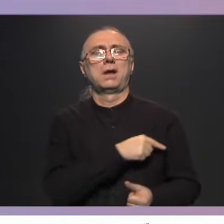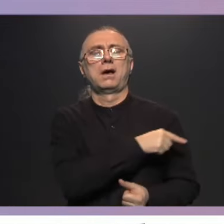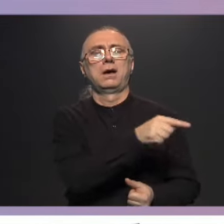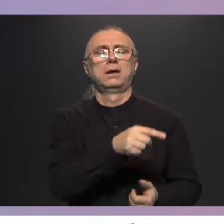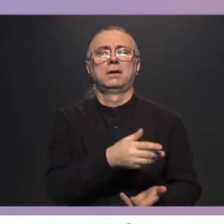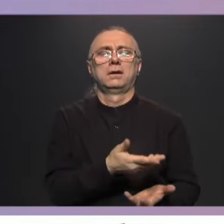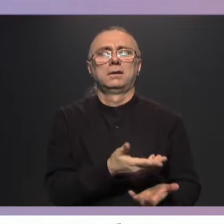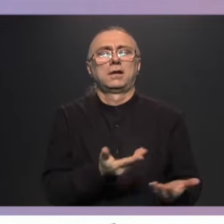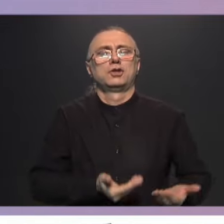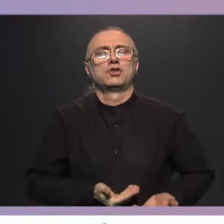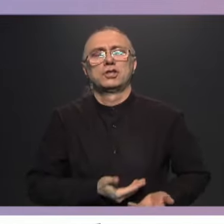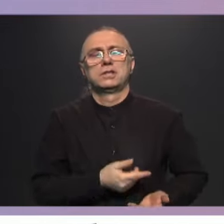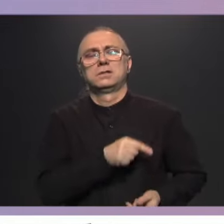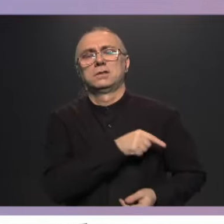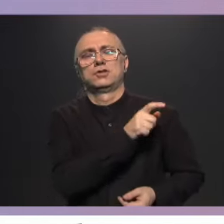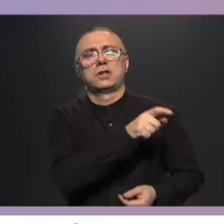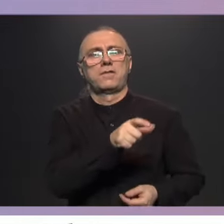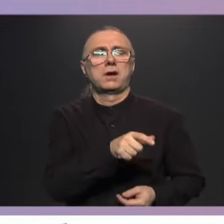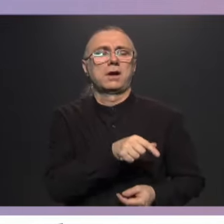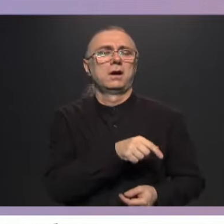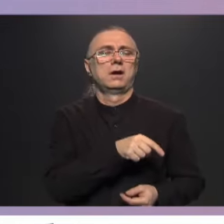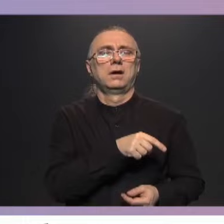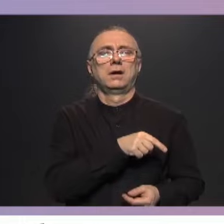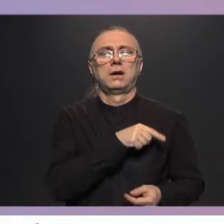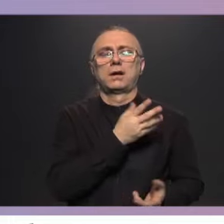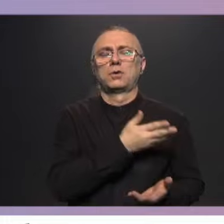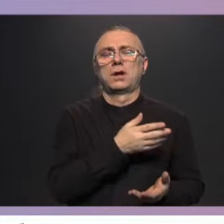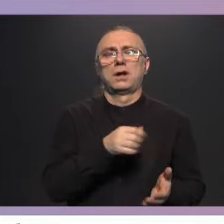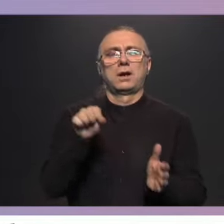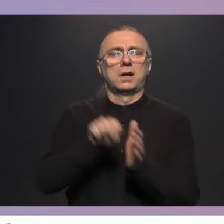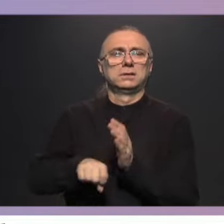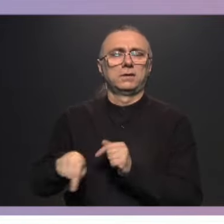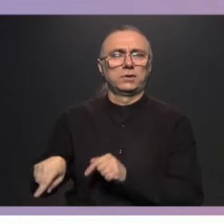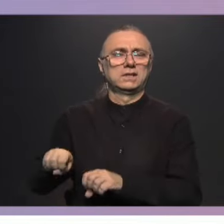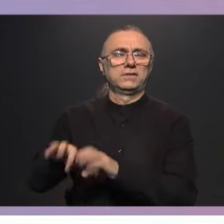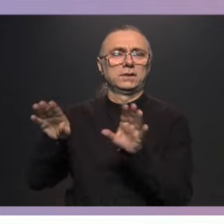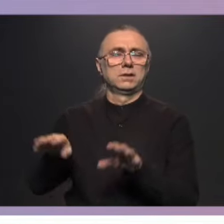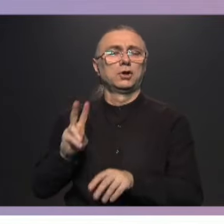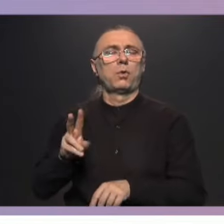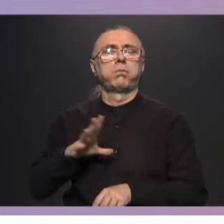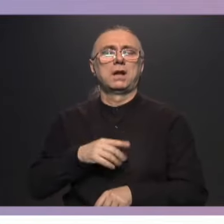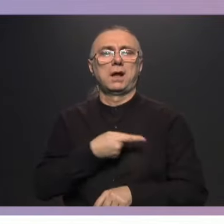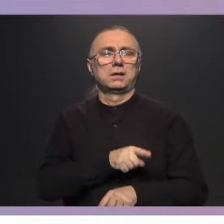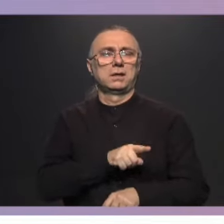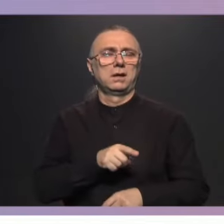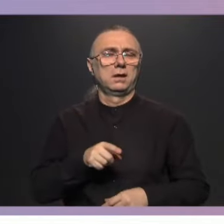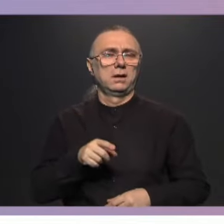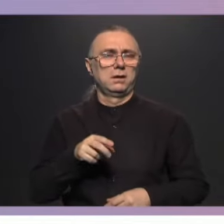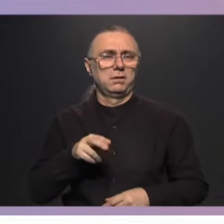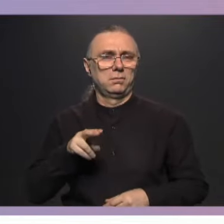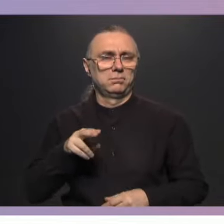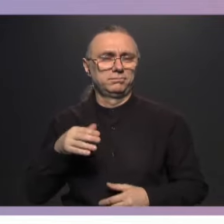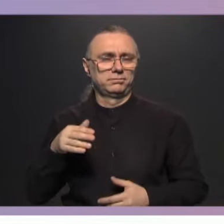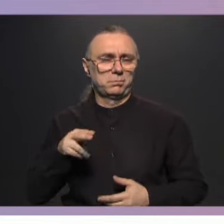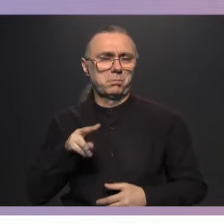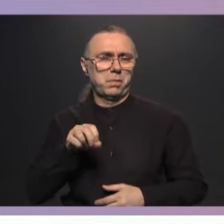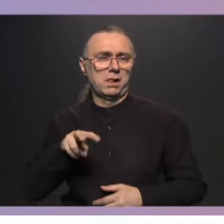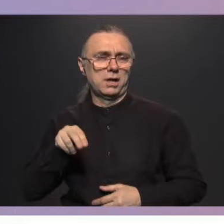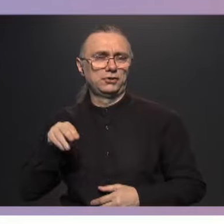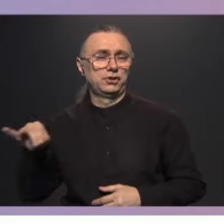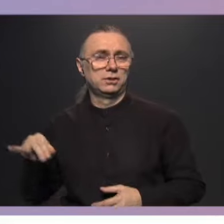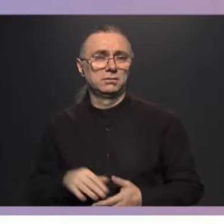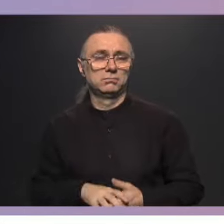жизнь того человека, что он сделал, кто казнил этих всех святых? Кто были те палачи? Ну, наверное, история просто, они канули в